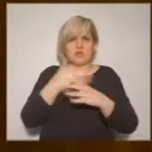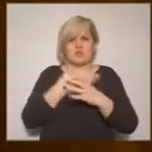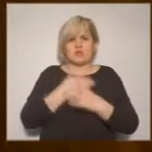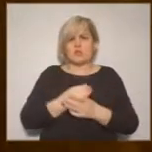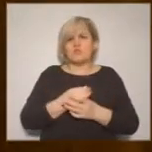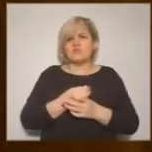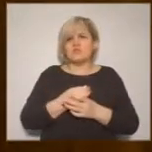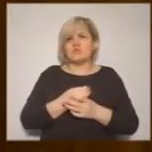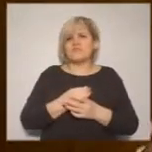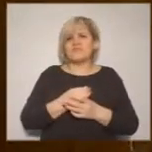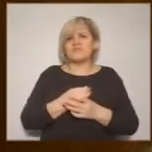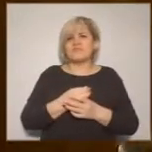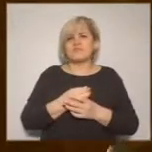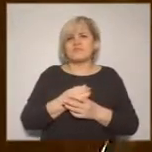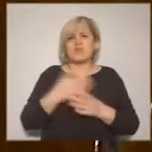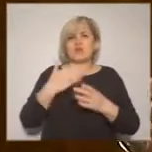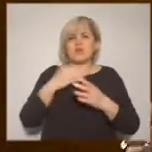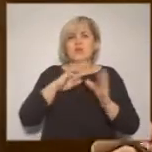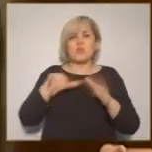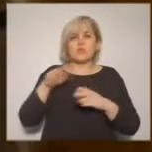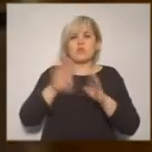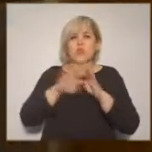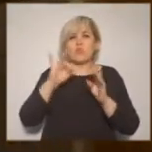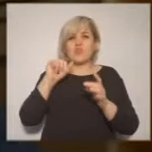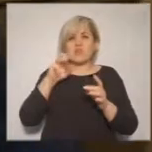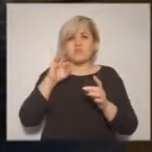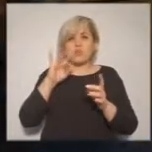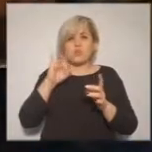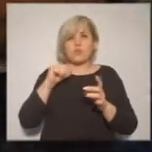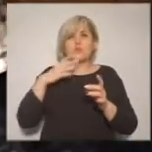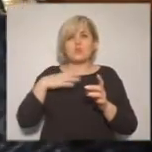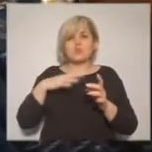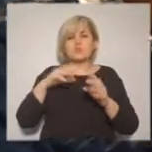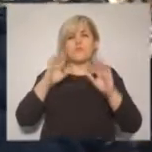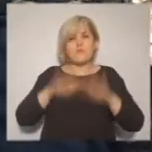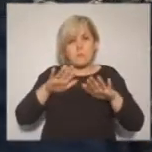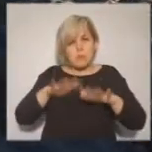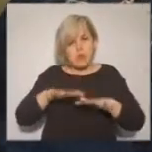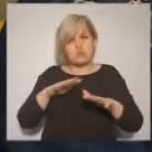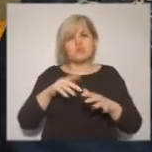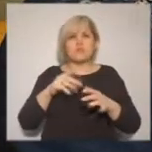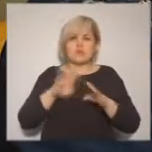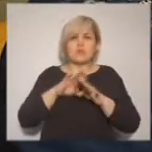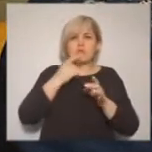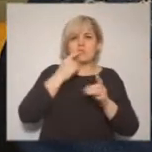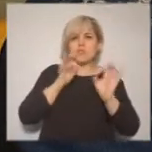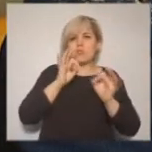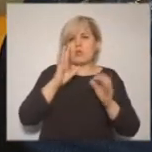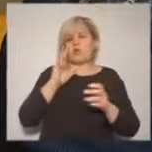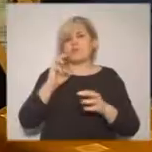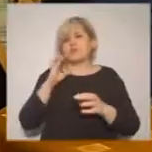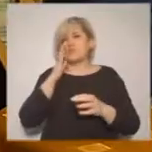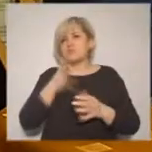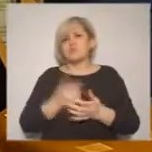Горечь горькая. Кто бы предупредил? Как в ней можно солить рыбу? Рыбу после такого раствора придется вымачивать, а это отразится на